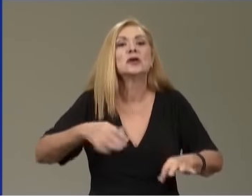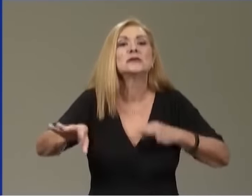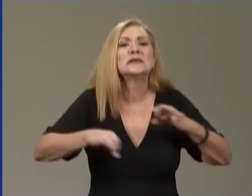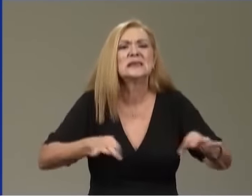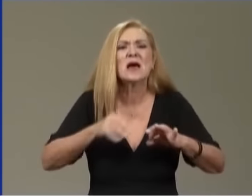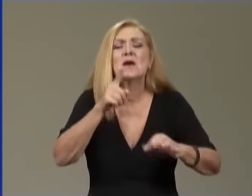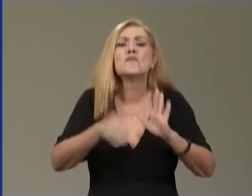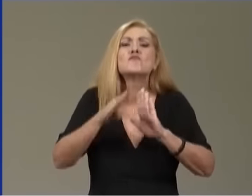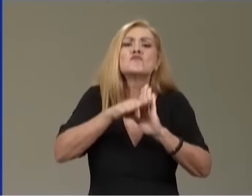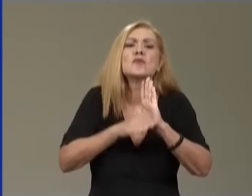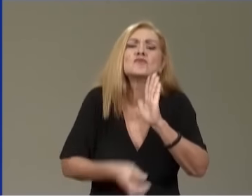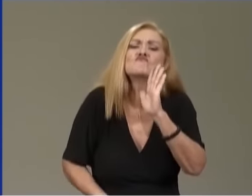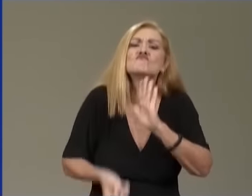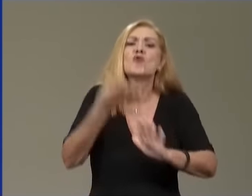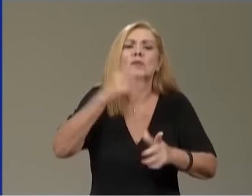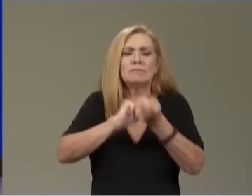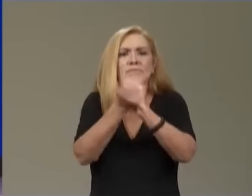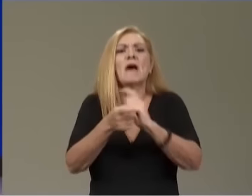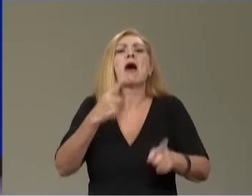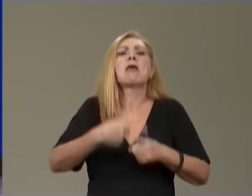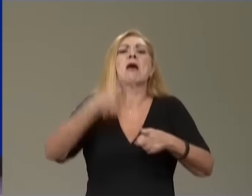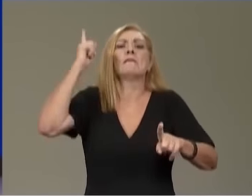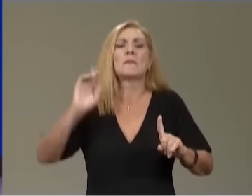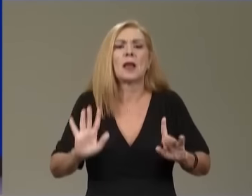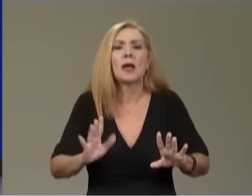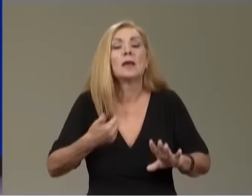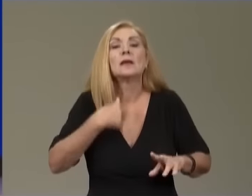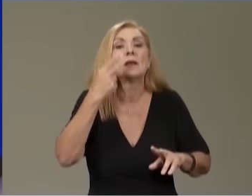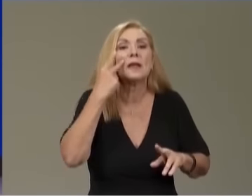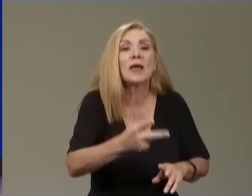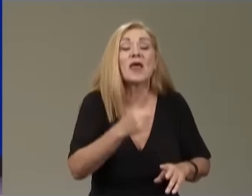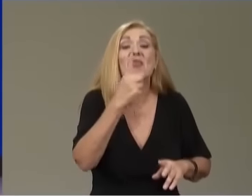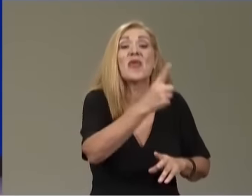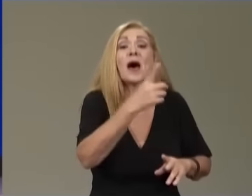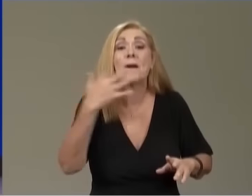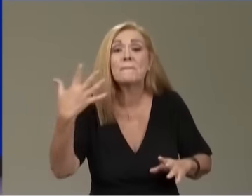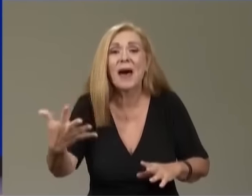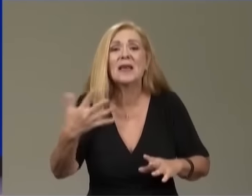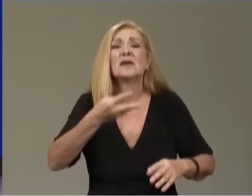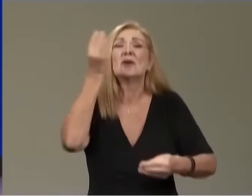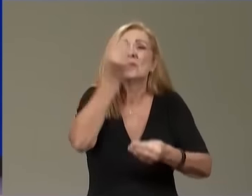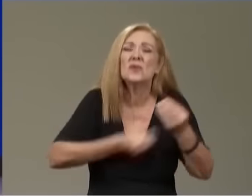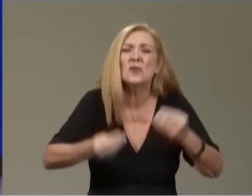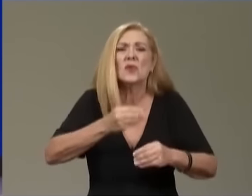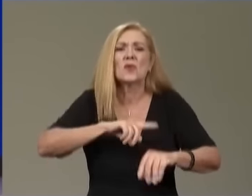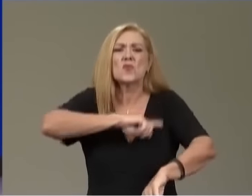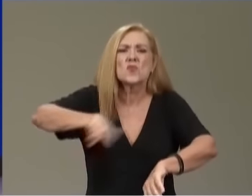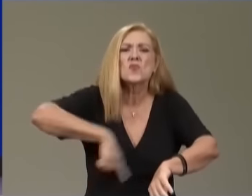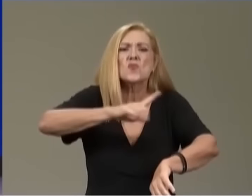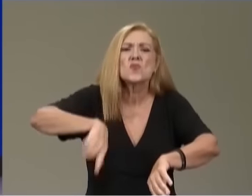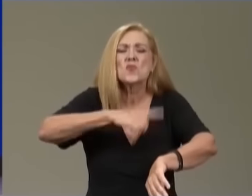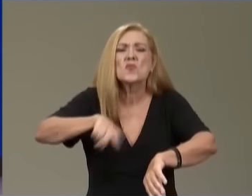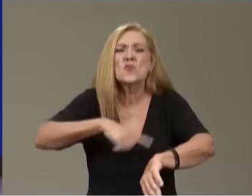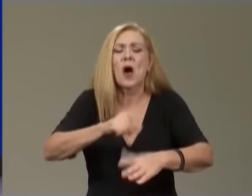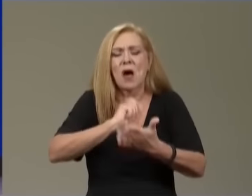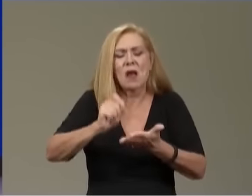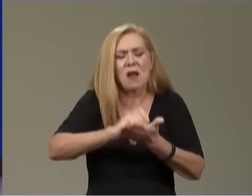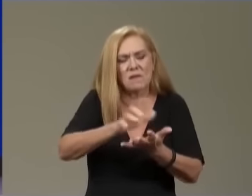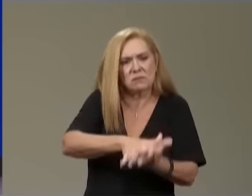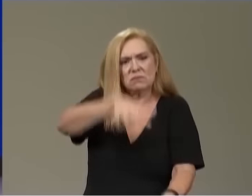μεγάλο πρόγραμμα απλοποιήσεων, εντοπίζοντας τις 15 πιο χρονοβόρες γραφειοκρατικές διαδικασίες που σήμερα ταλαιπωρούν